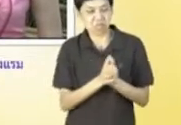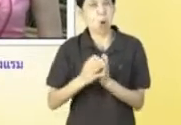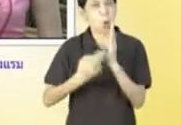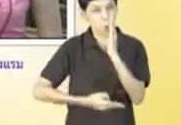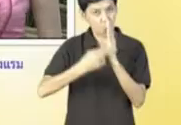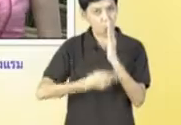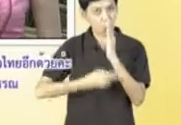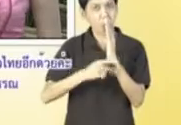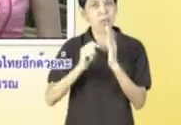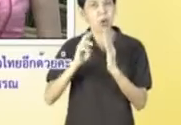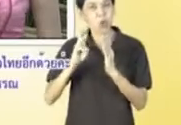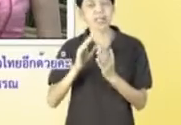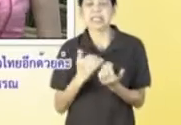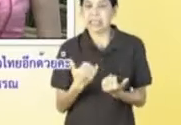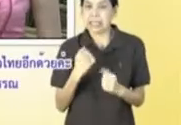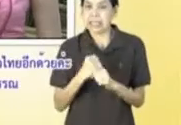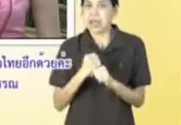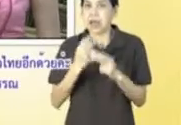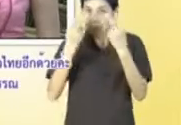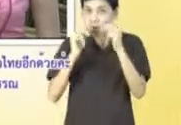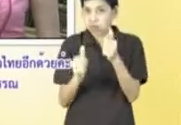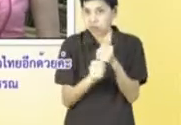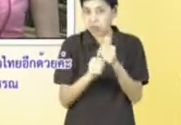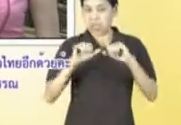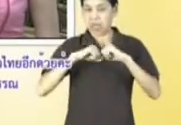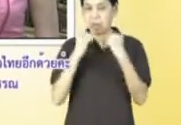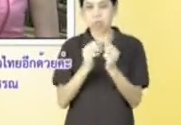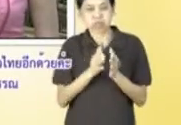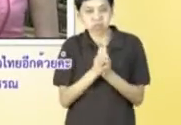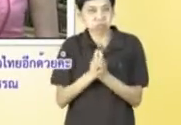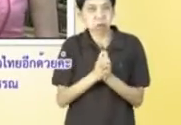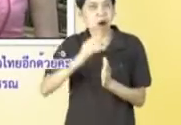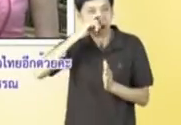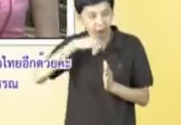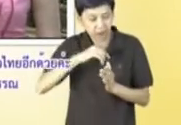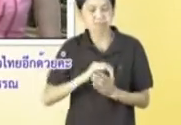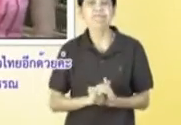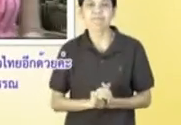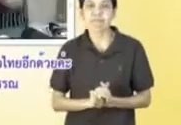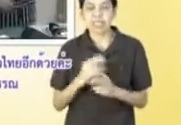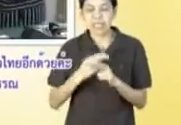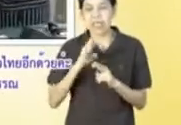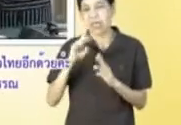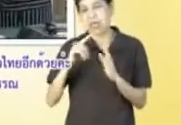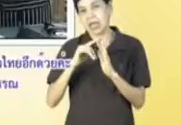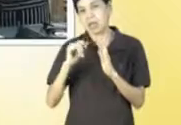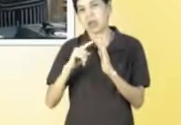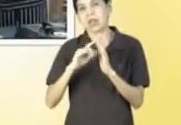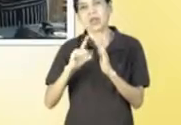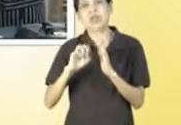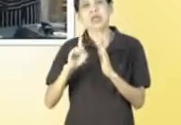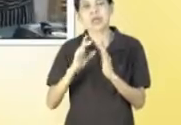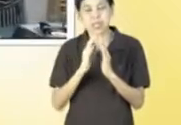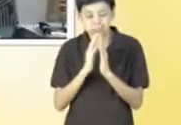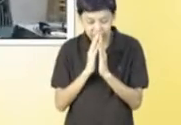แรมเดอะชวินทาวเวอร์ค่ะแล้วก็ยังเป็นอุปนายกสมาคมพ่อครัวไทยอีกด้วยค่ะอาจารย์บุญเชิดสอนสุวรรณสวัสดีค่ะ สวัสดีครับคุ